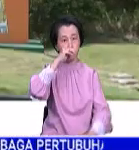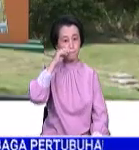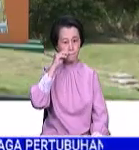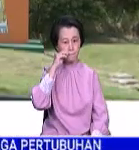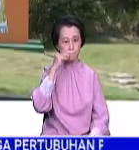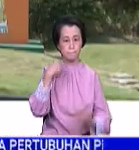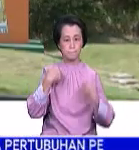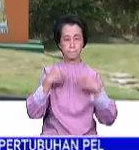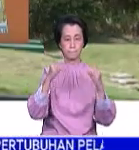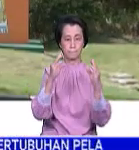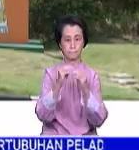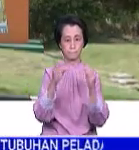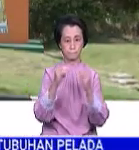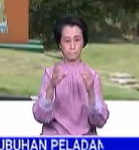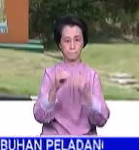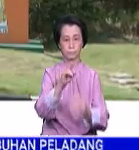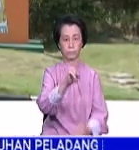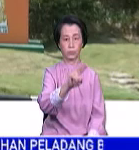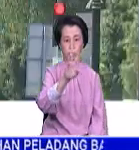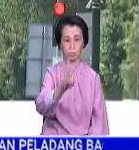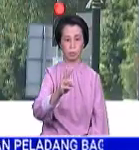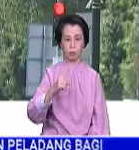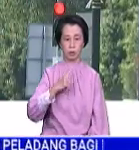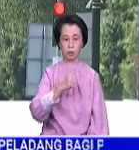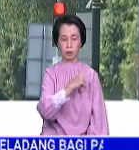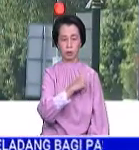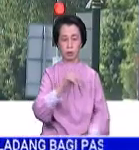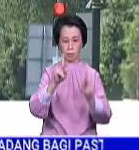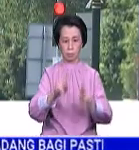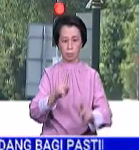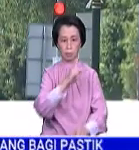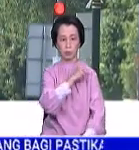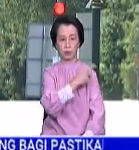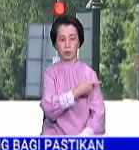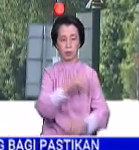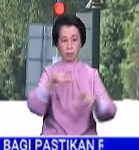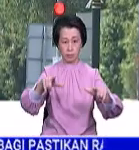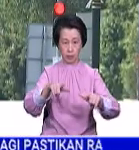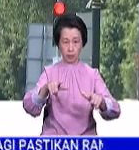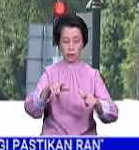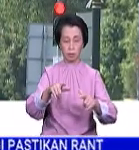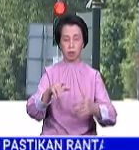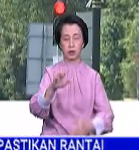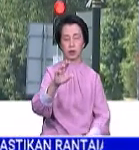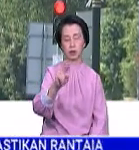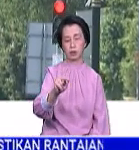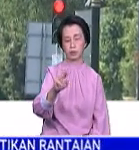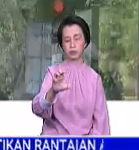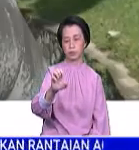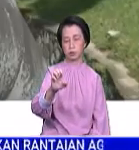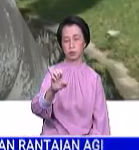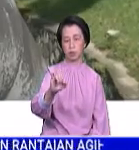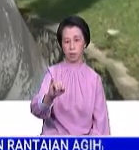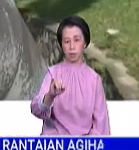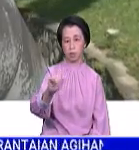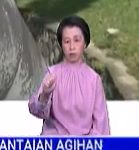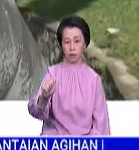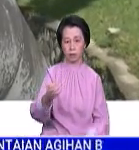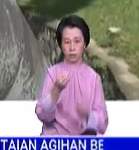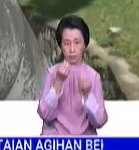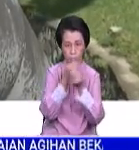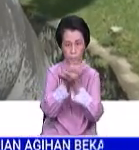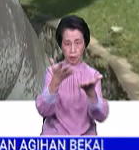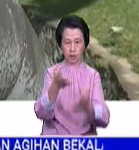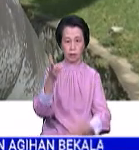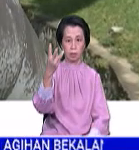yang mempengerusikan mesyuarat ke-26 ahli lembaga pihak berkuasa pelaksanaan koridor utara NCIA mengumumkan